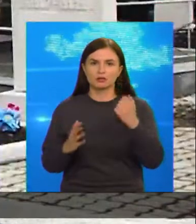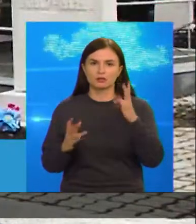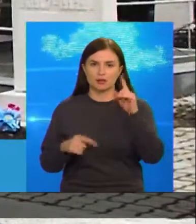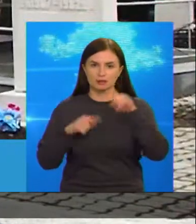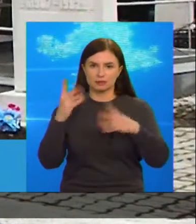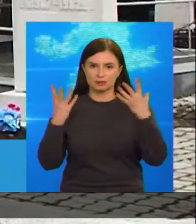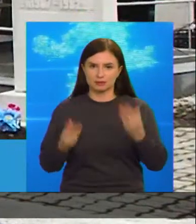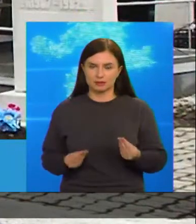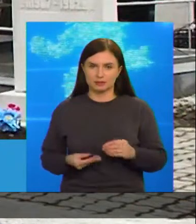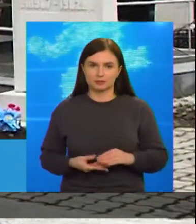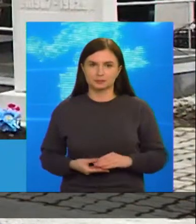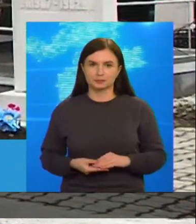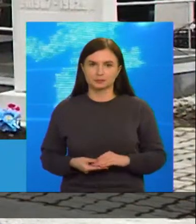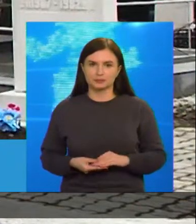день.